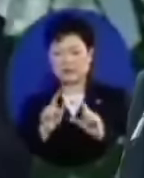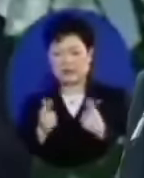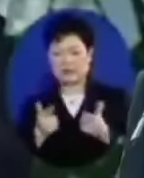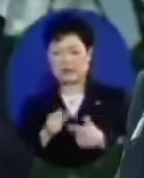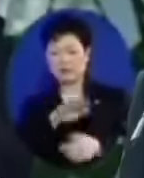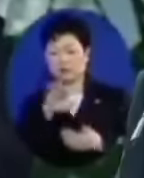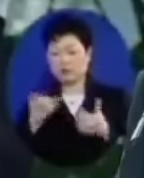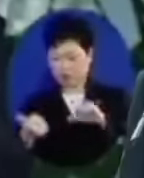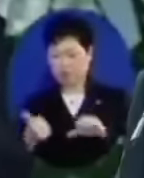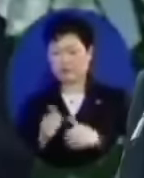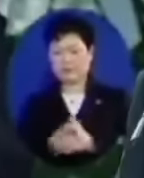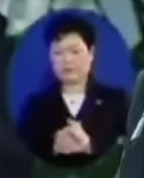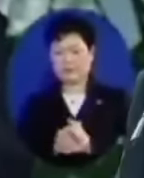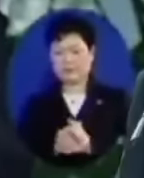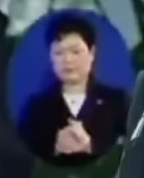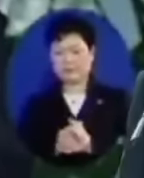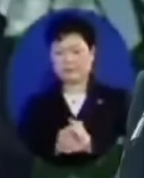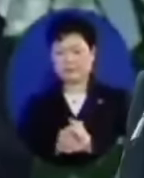우리는 죽지요.